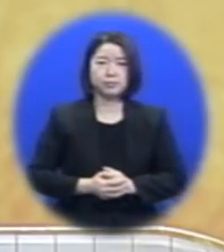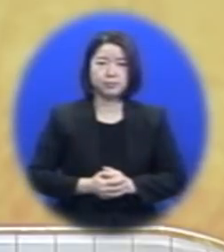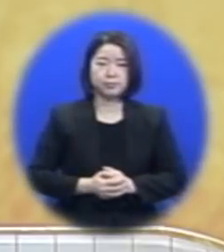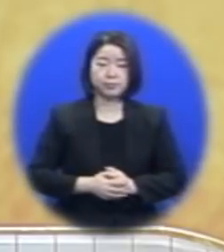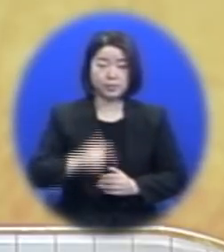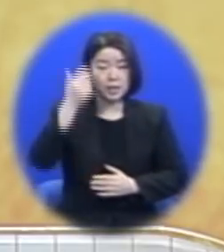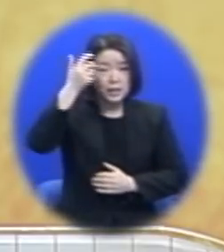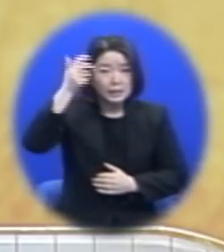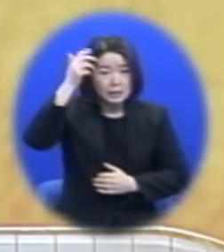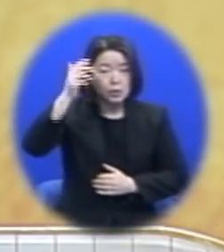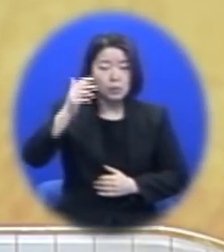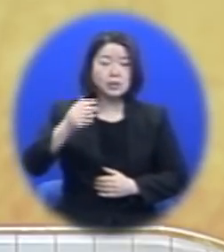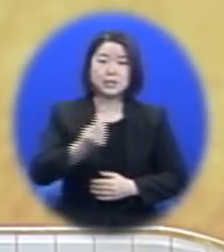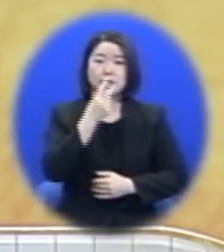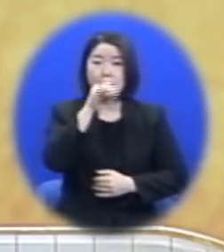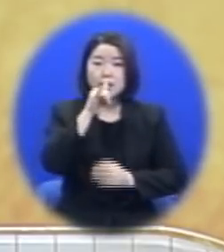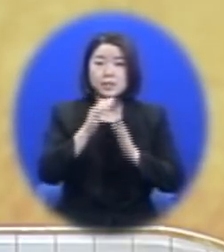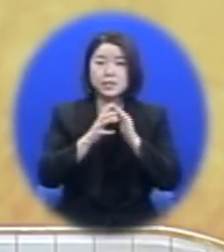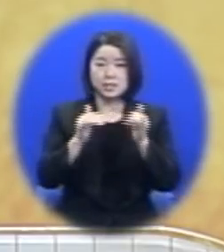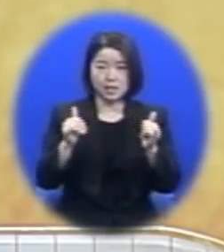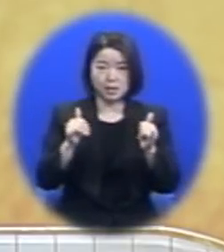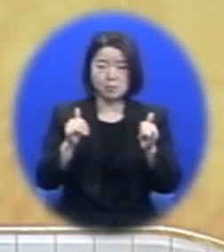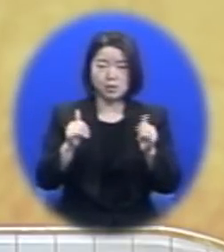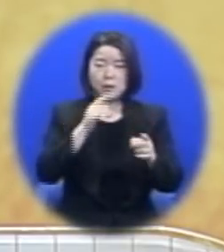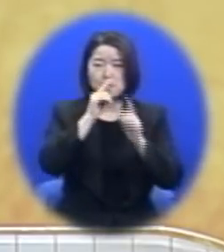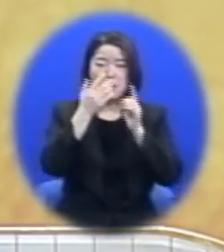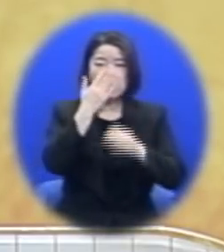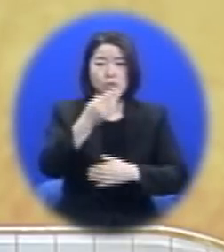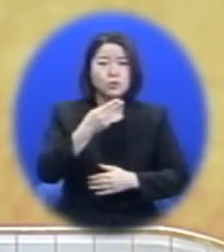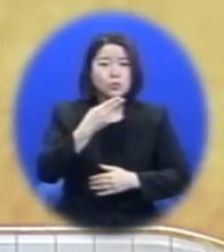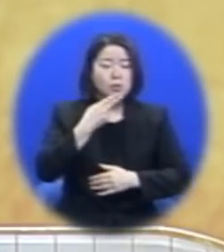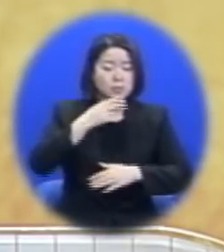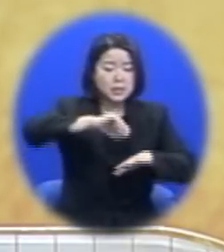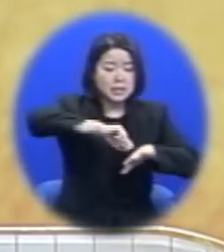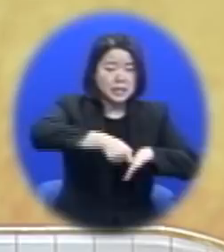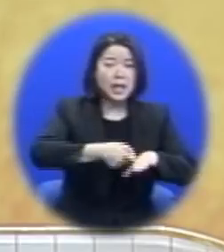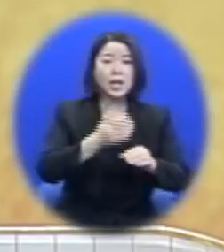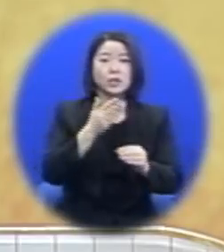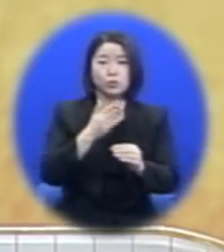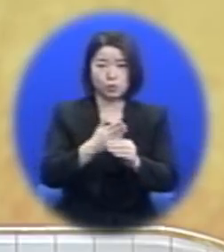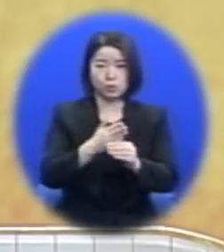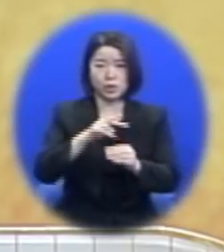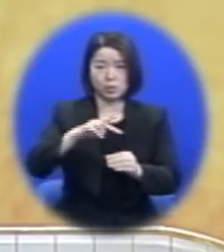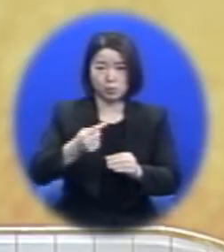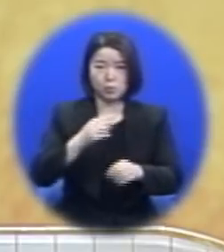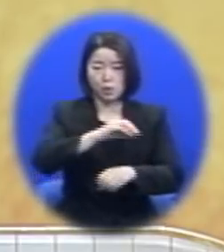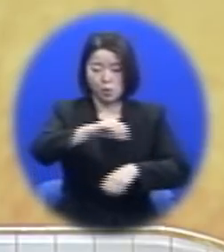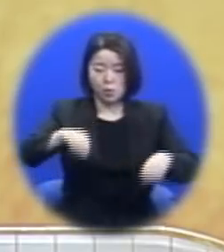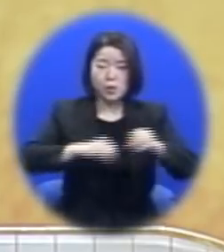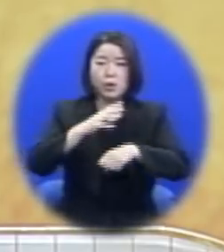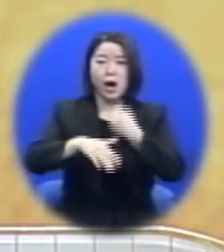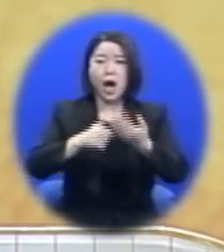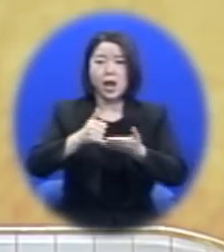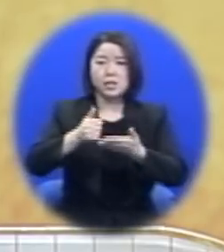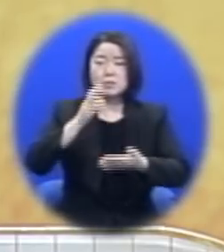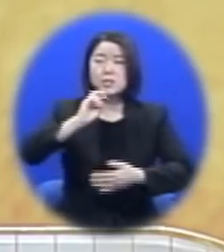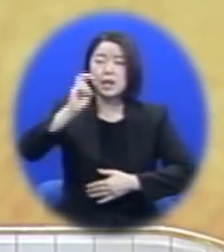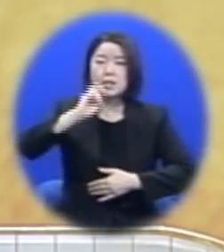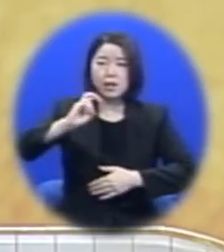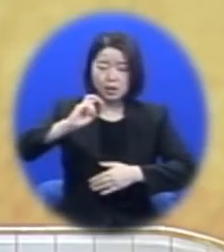영혼이 살아있는 사람은 말할 수 없는 재앙 중에도 오히려 하나님을 찬양하고 감사하게